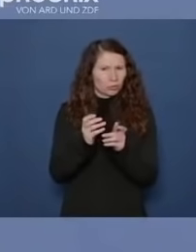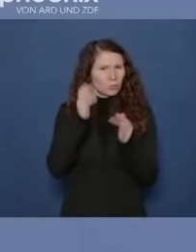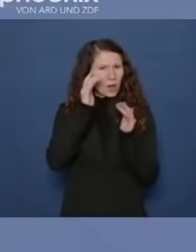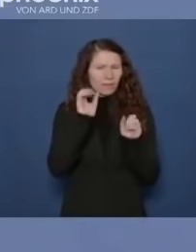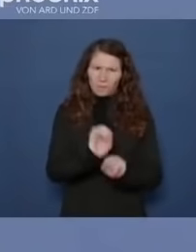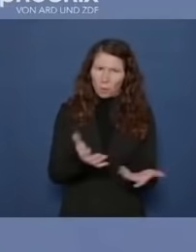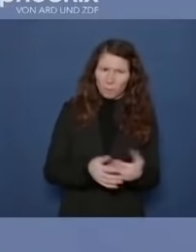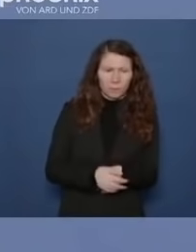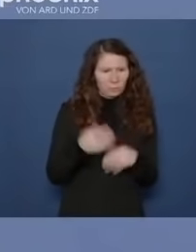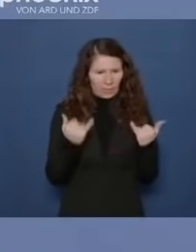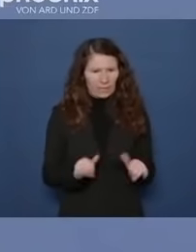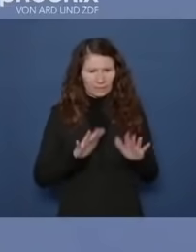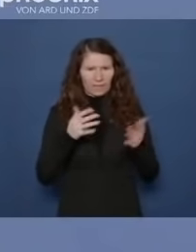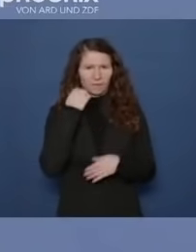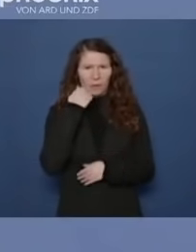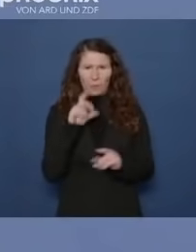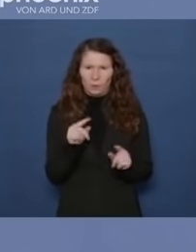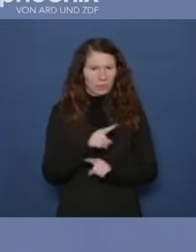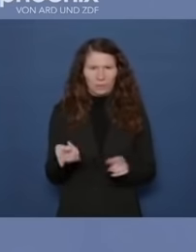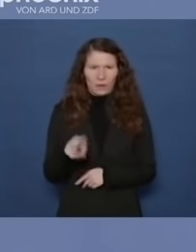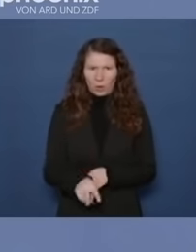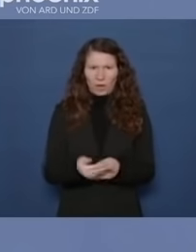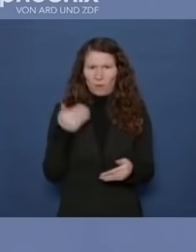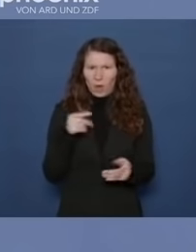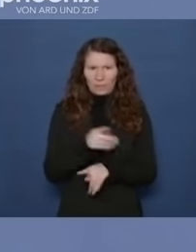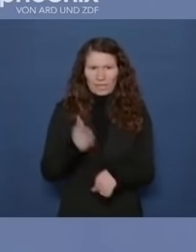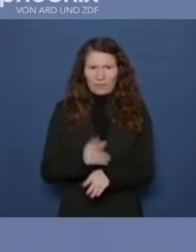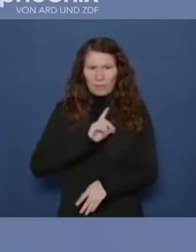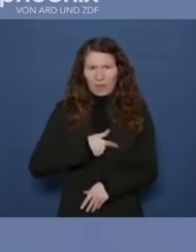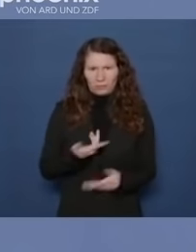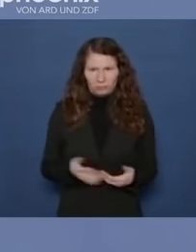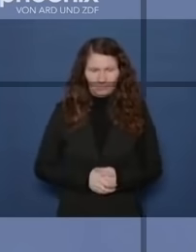Na, jetzt haben wir den 10. Februar. Ist es jetzt nicht unbedingt 2 Monate bis Ende März?